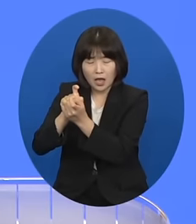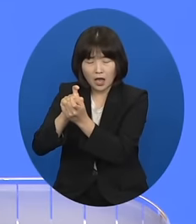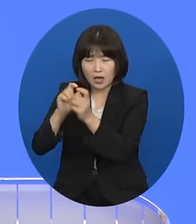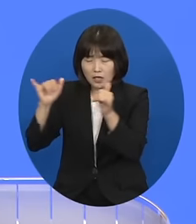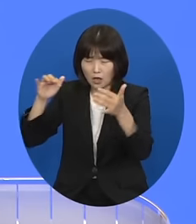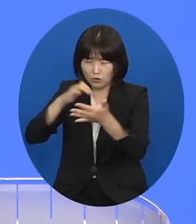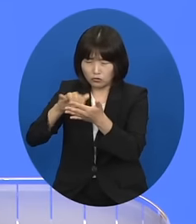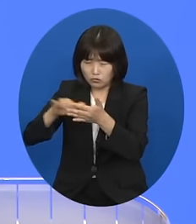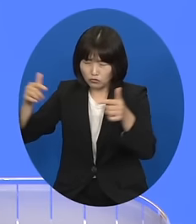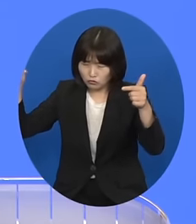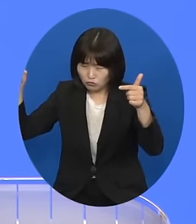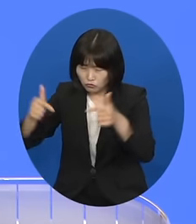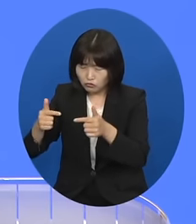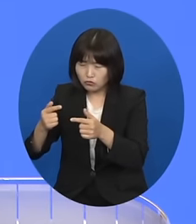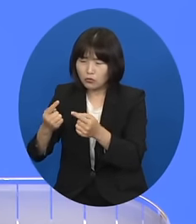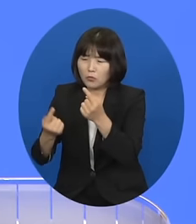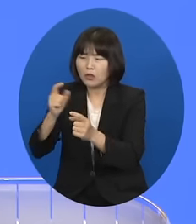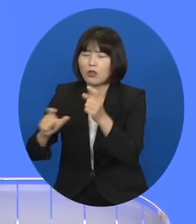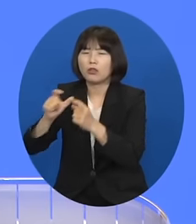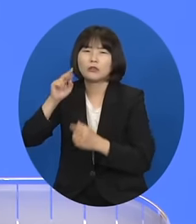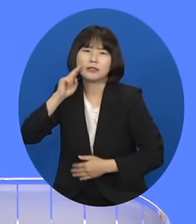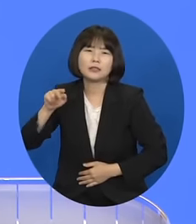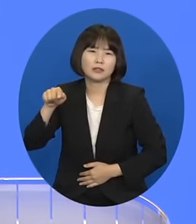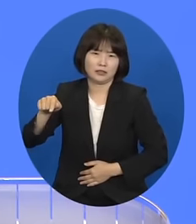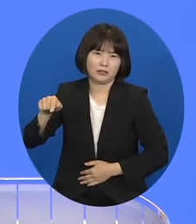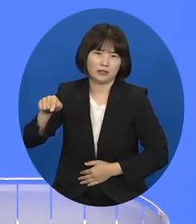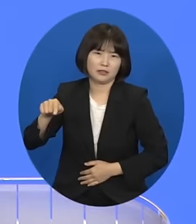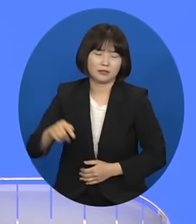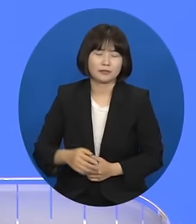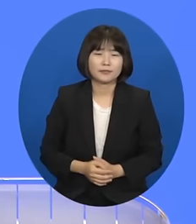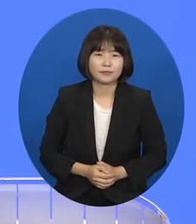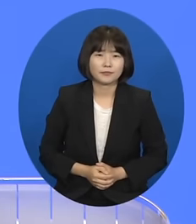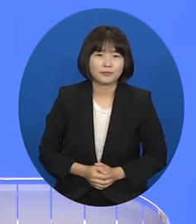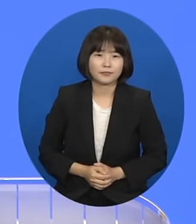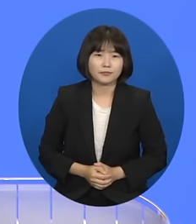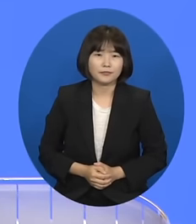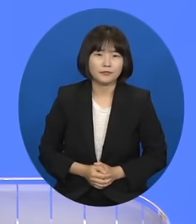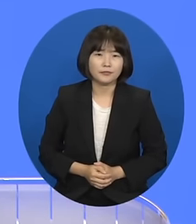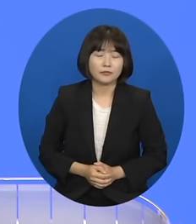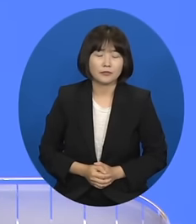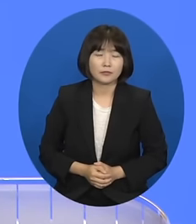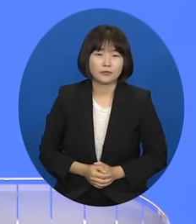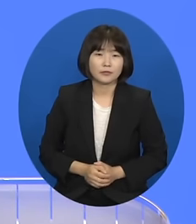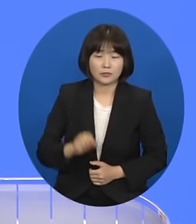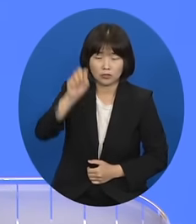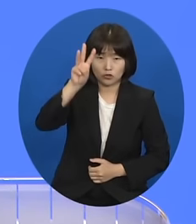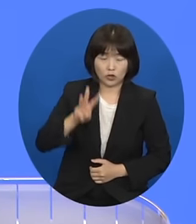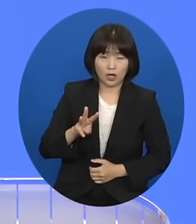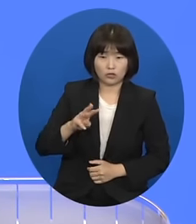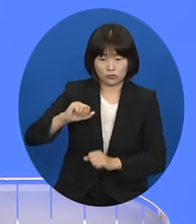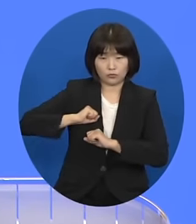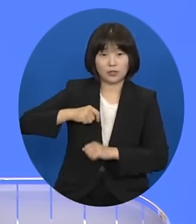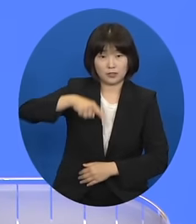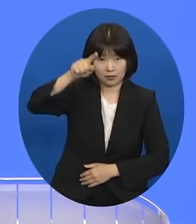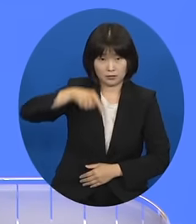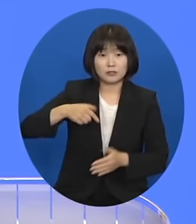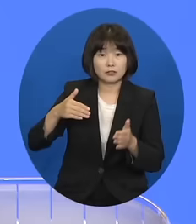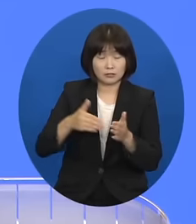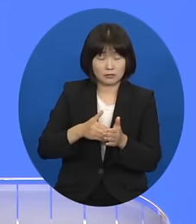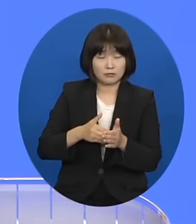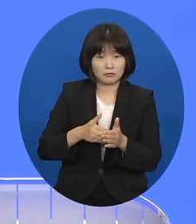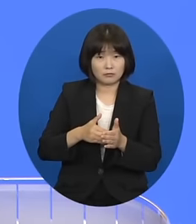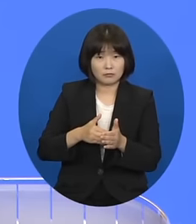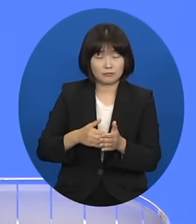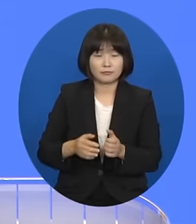더 심각한 상황에 처해 있다는 거예요. 제가 며칠 전에 광주 상무대를 다녀왔는데 거기 이제